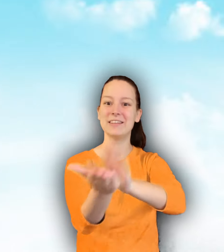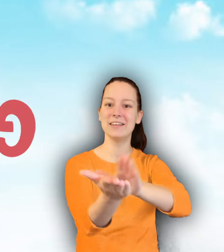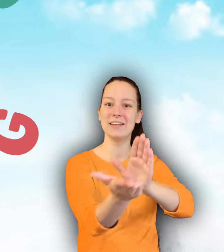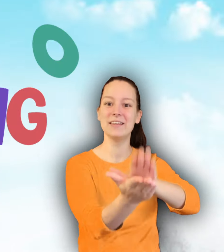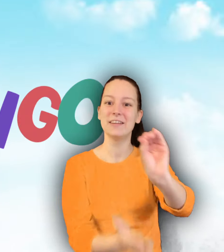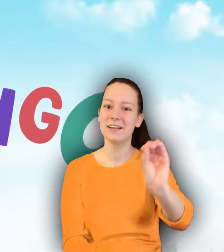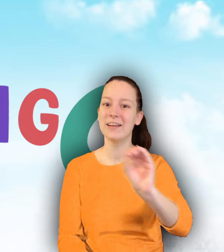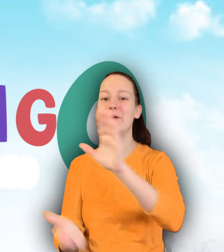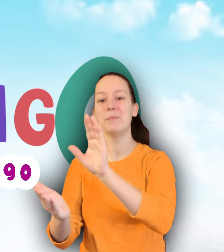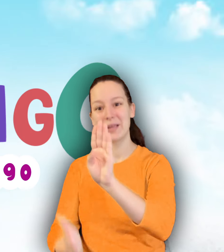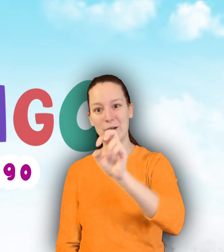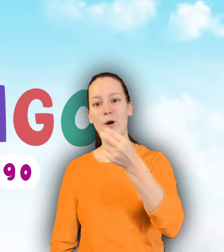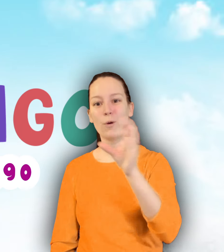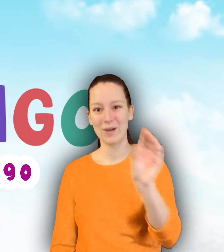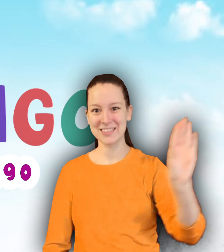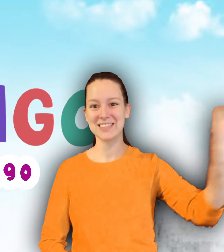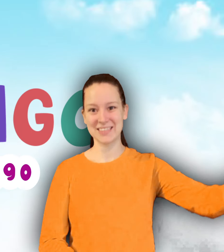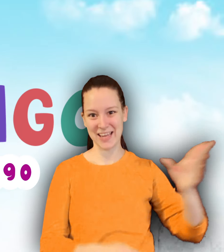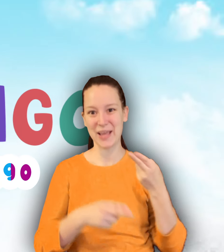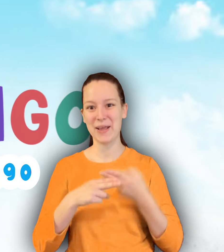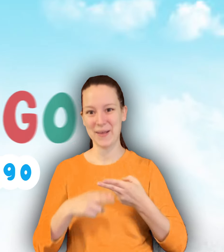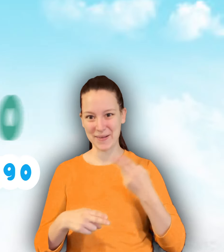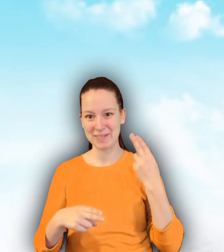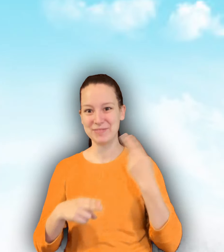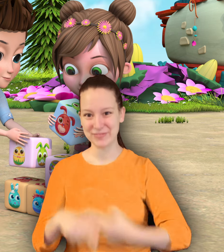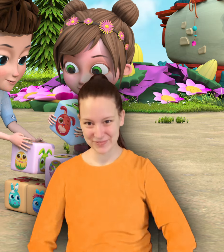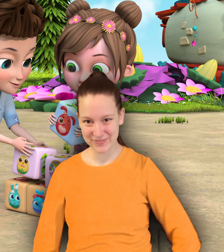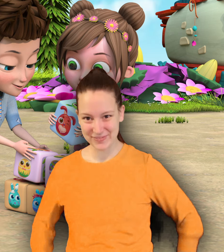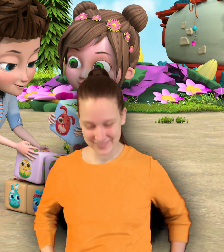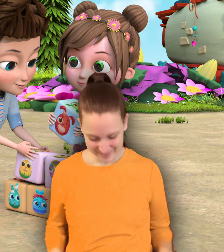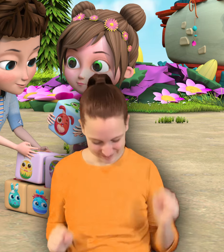おお名前は